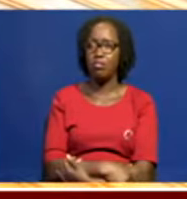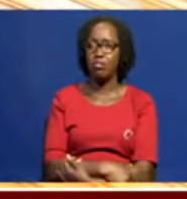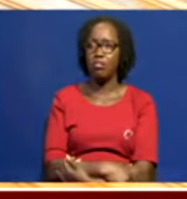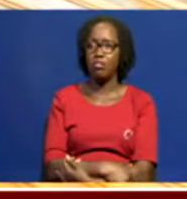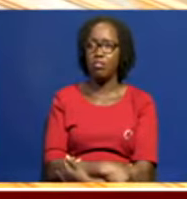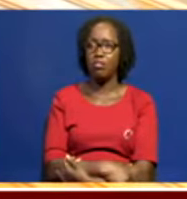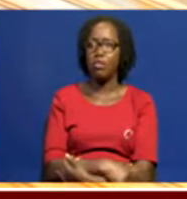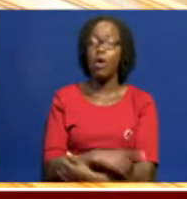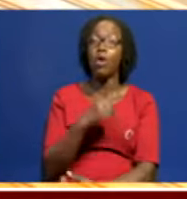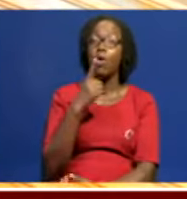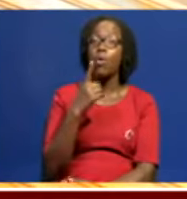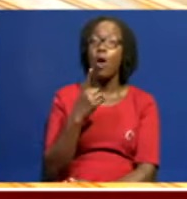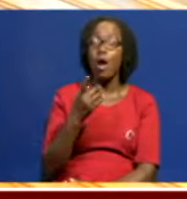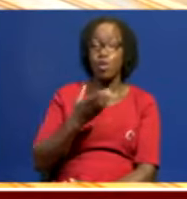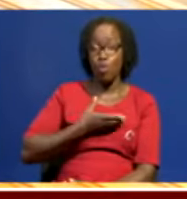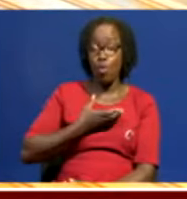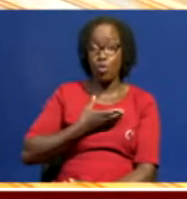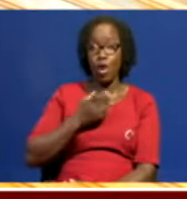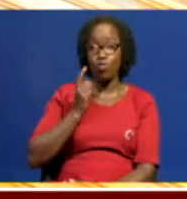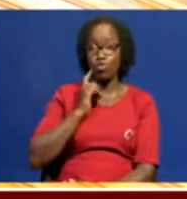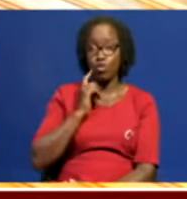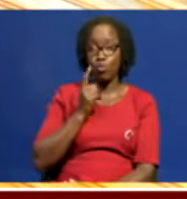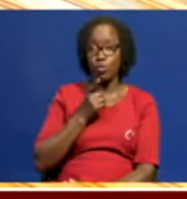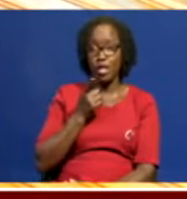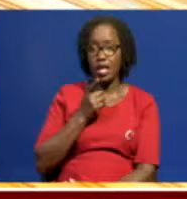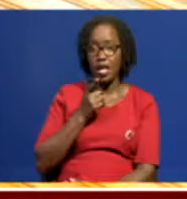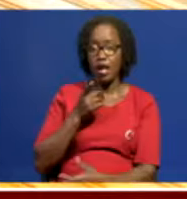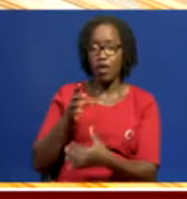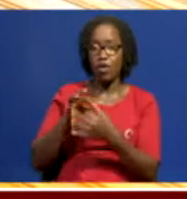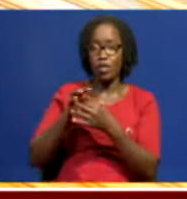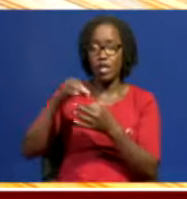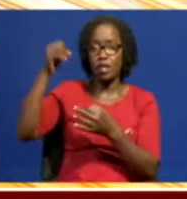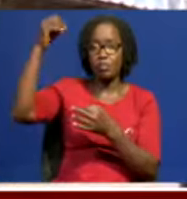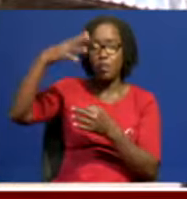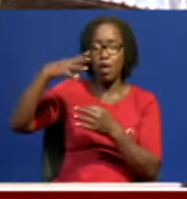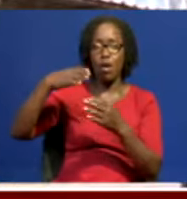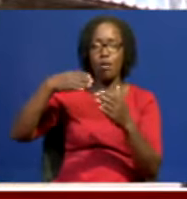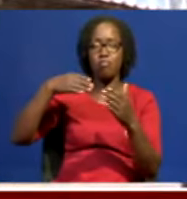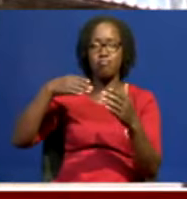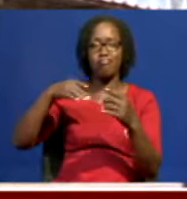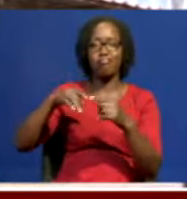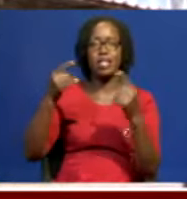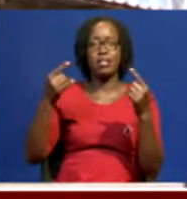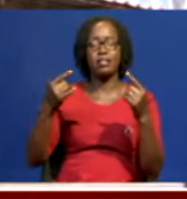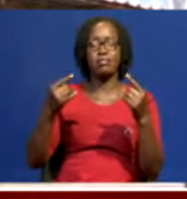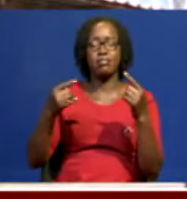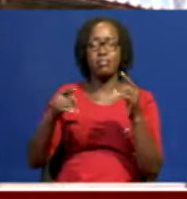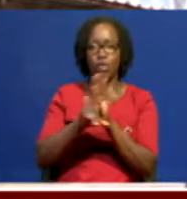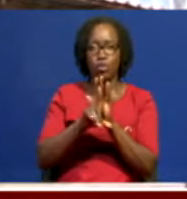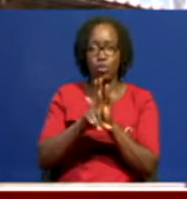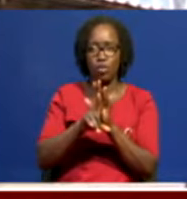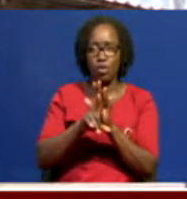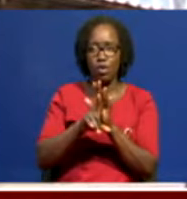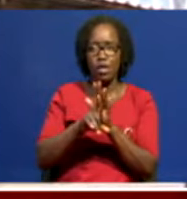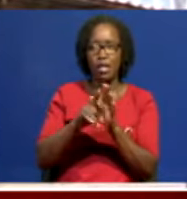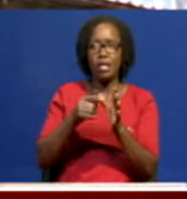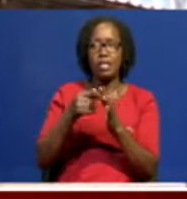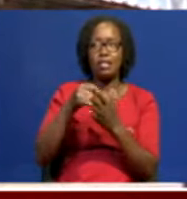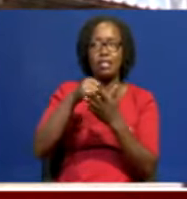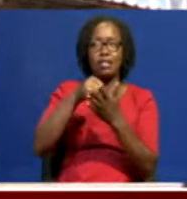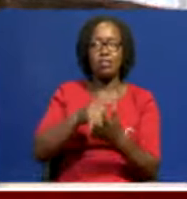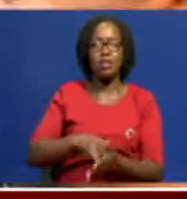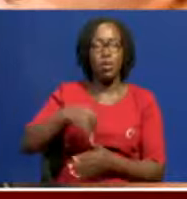Inadaiwa kuwa mmoja wa miliki wa maduka haya alikuwa ameunganisha umeme kinyume cha sheria, hali iliyosababisha itilafu ya nguvu za